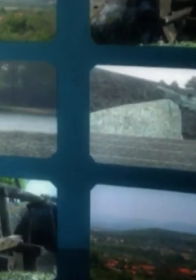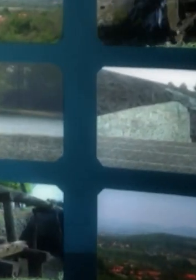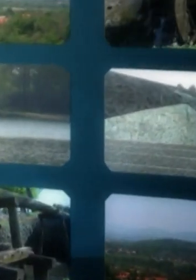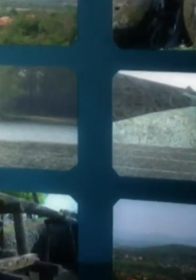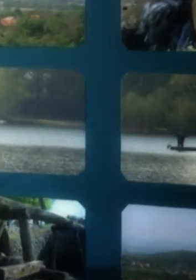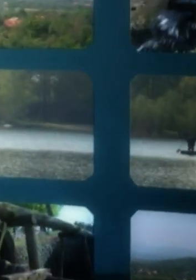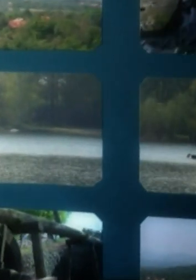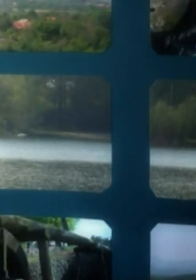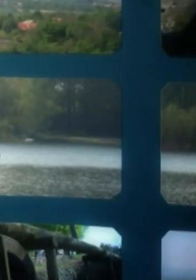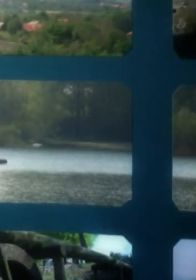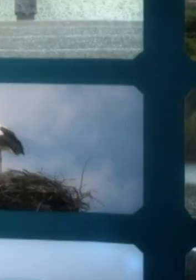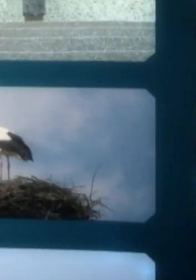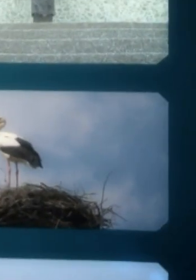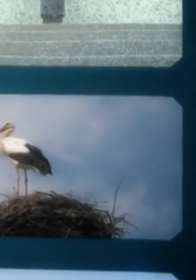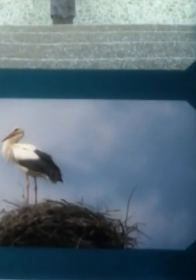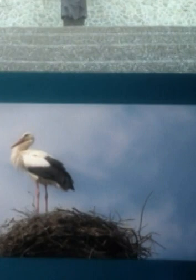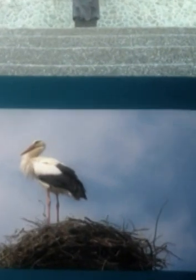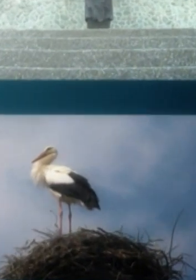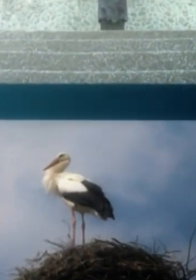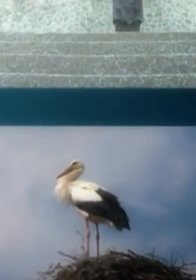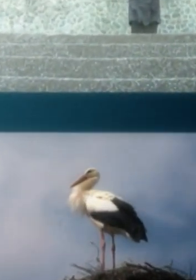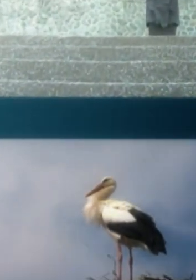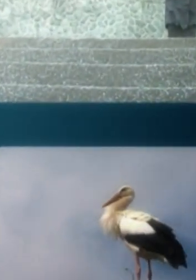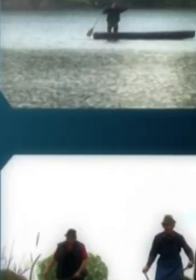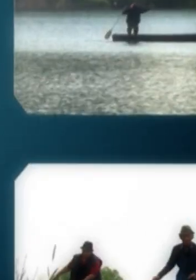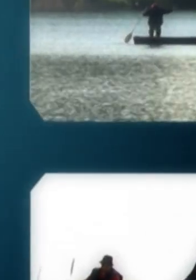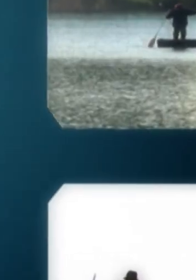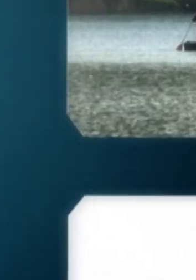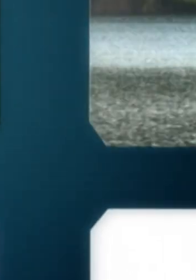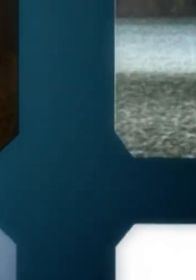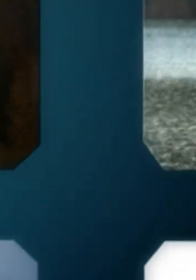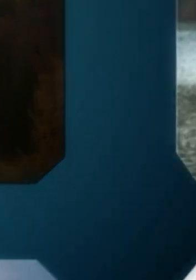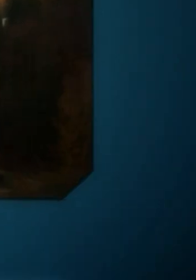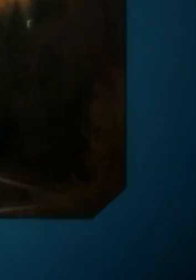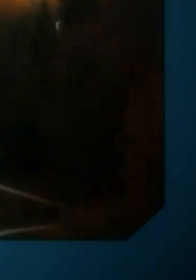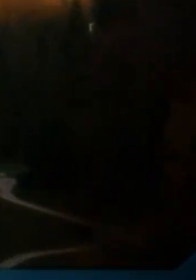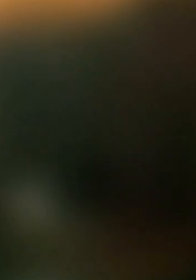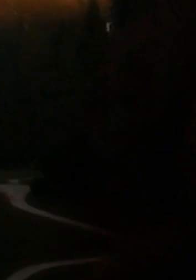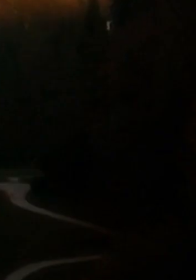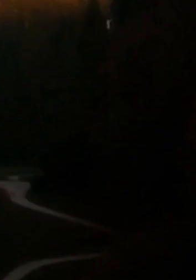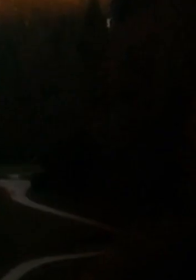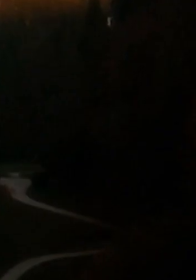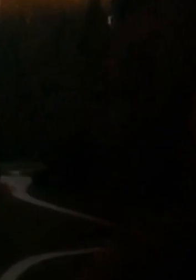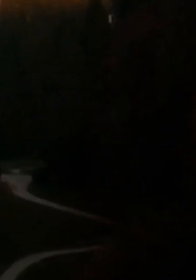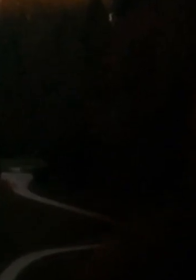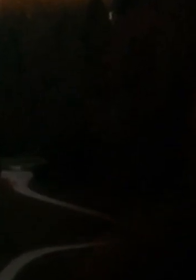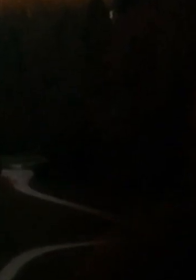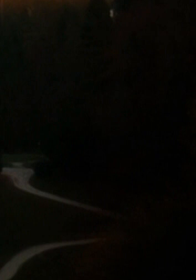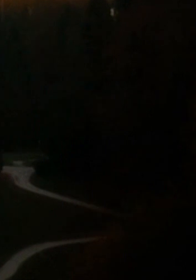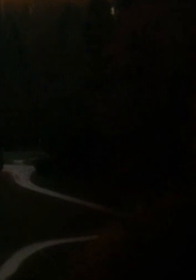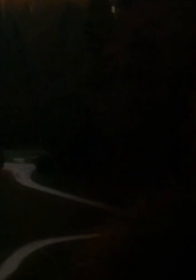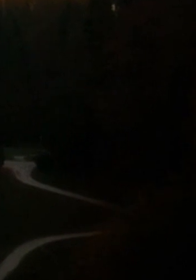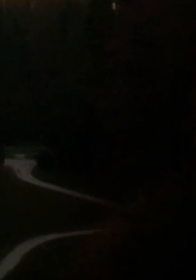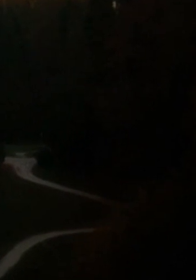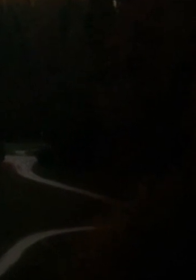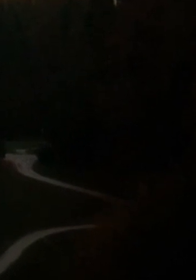s desna su Podravci, na levi strani su Zagorci, v